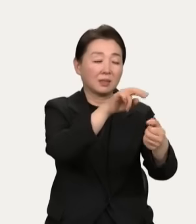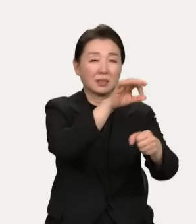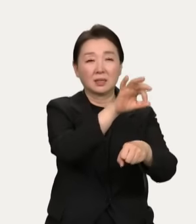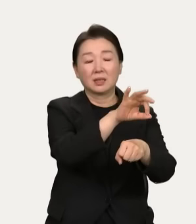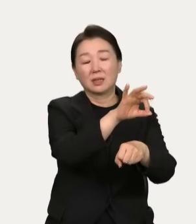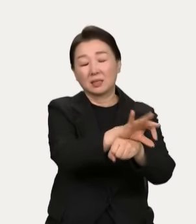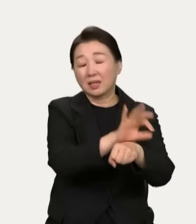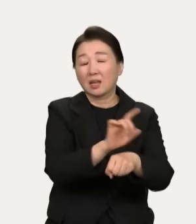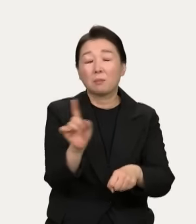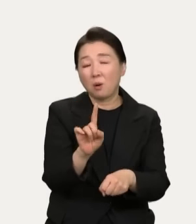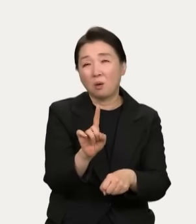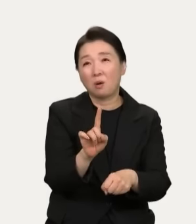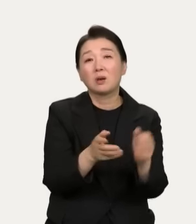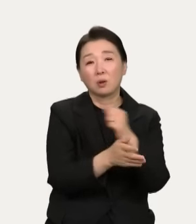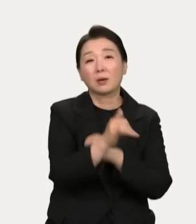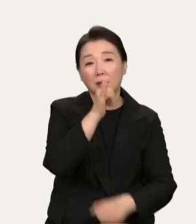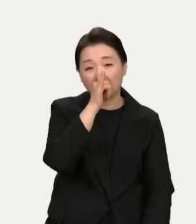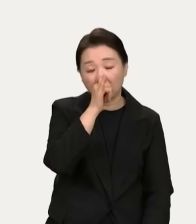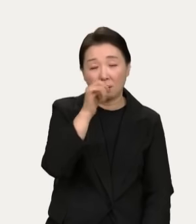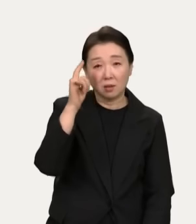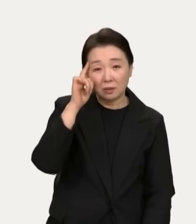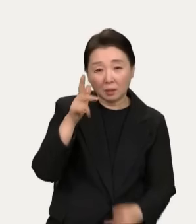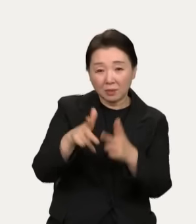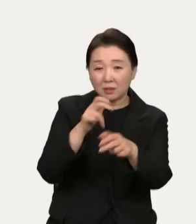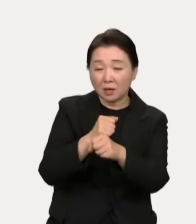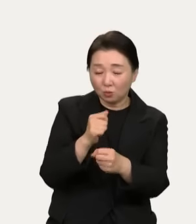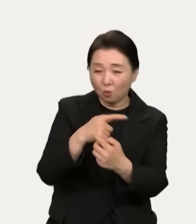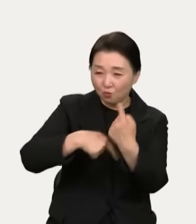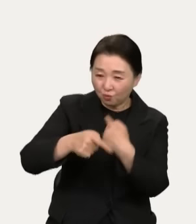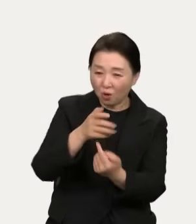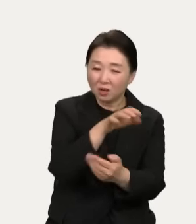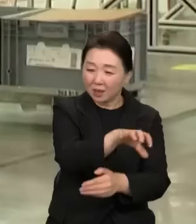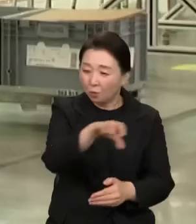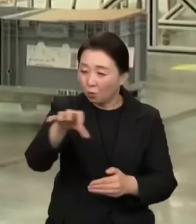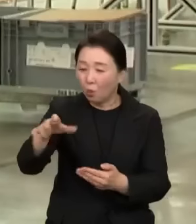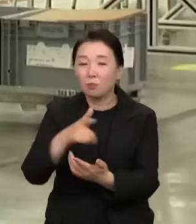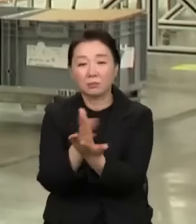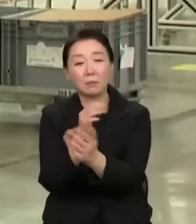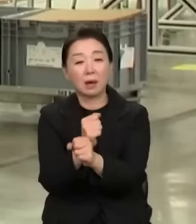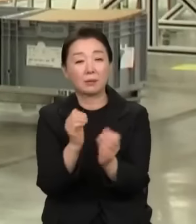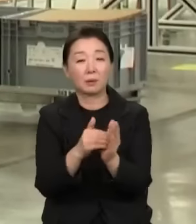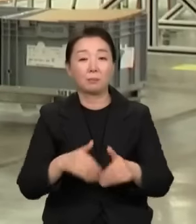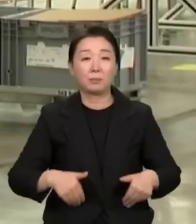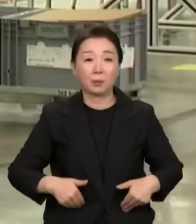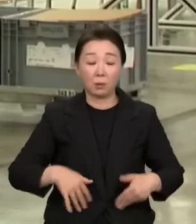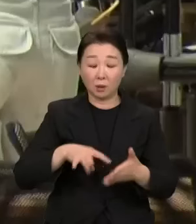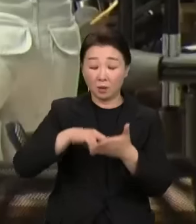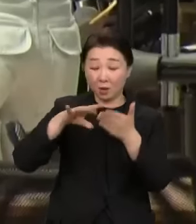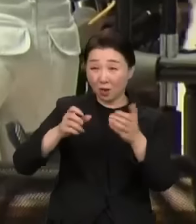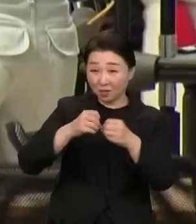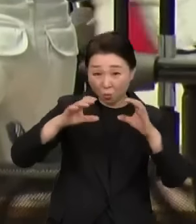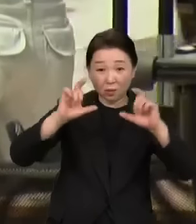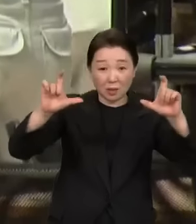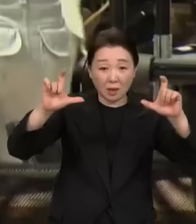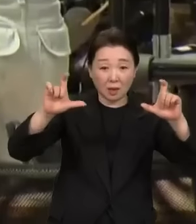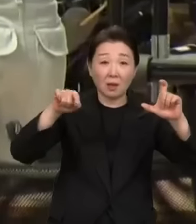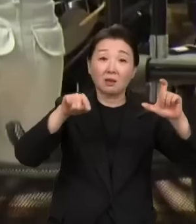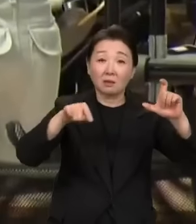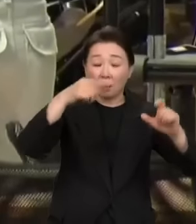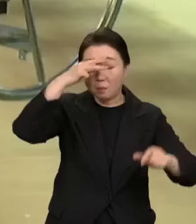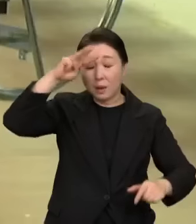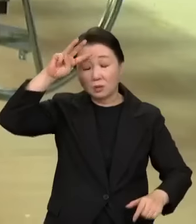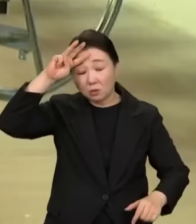것이라며 생산지 운영 다각화도 논의 중이라고 말했습니다. 이번 관세 폭탄 예고가 미국, 멕시코,